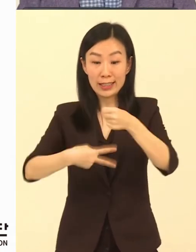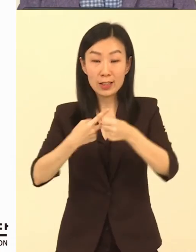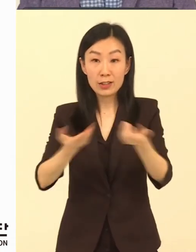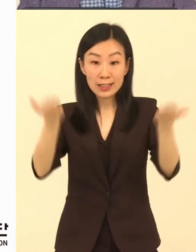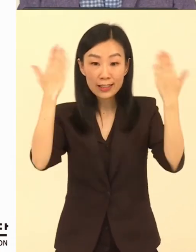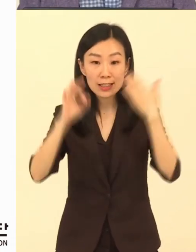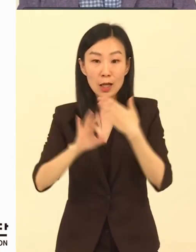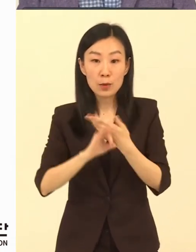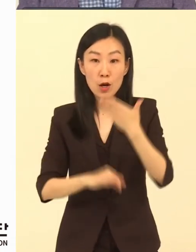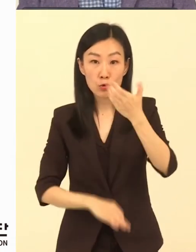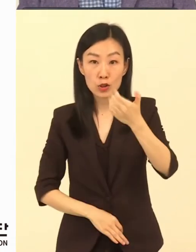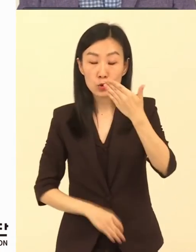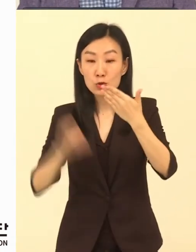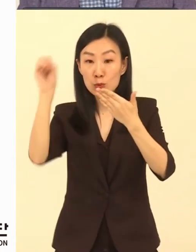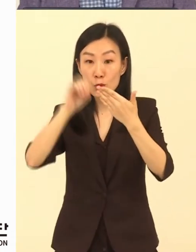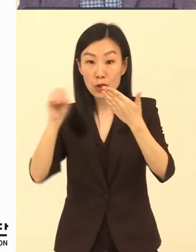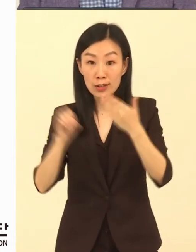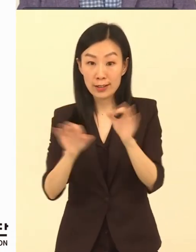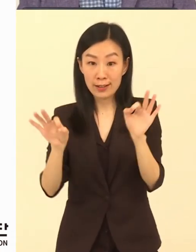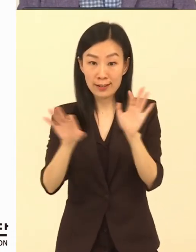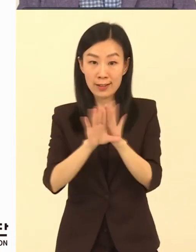99%가 소멸한다고 알려져 있습니다.